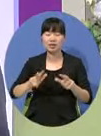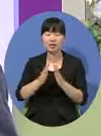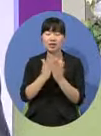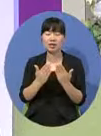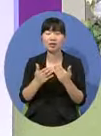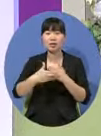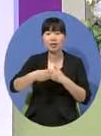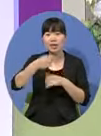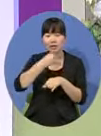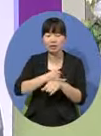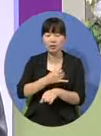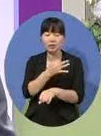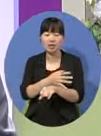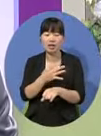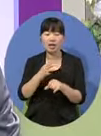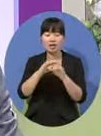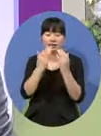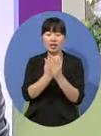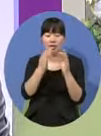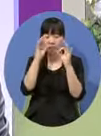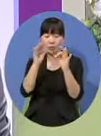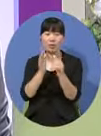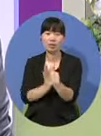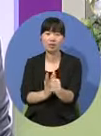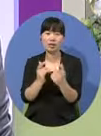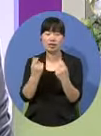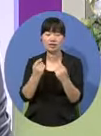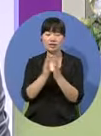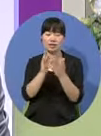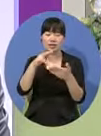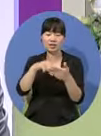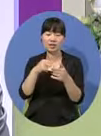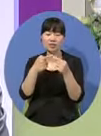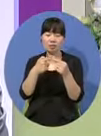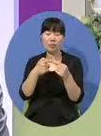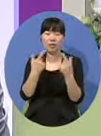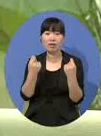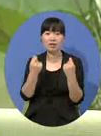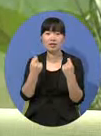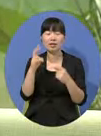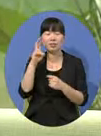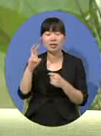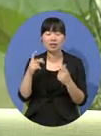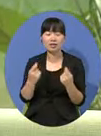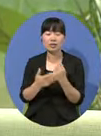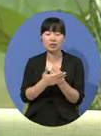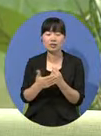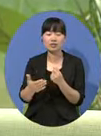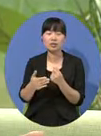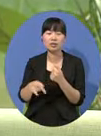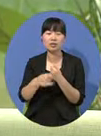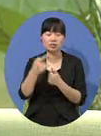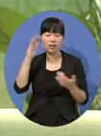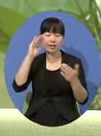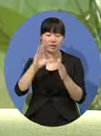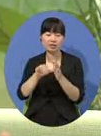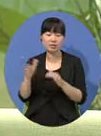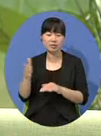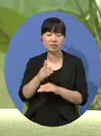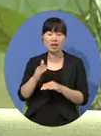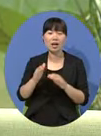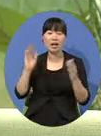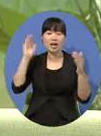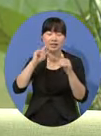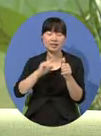뭐 대여해서 아니면 사서 이렇게 다 한번 보는 거죠. 그런 독서가 첫 번째일 겁니다. 그런 것 때문에 사실은 이제 초등학생 때부터 애들을